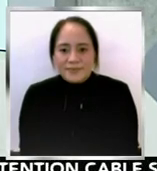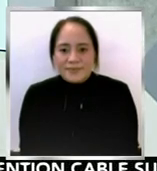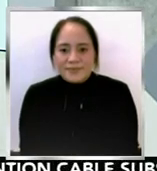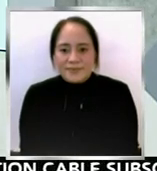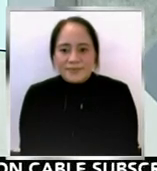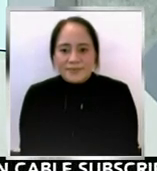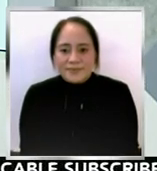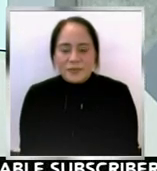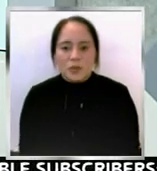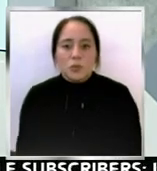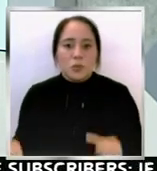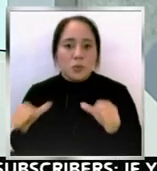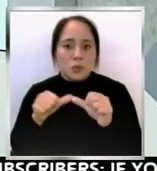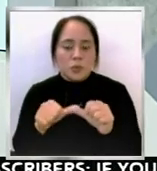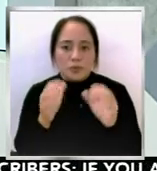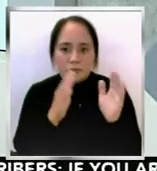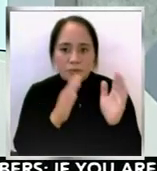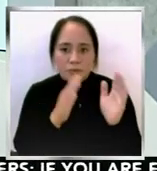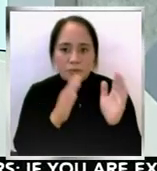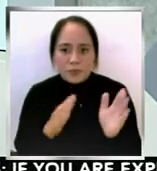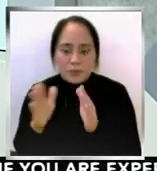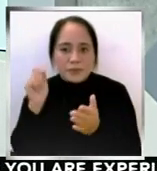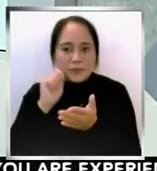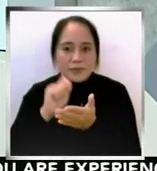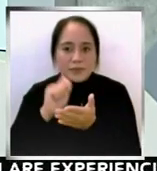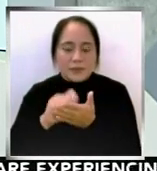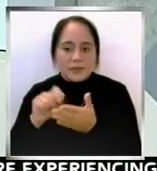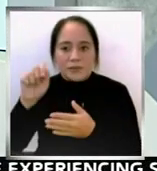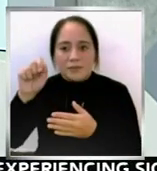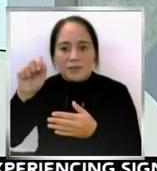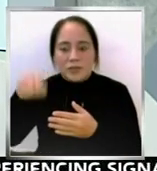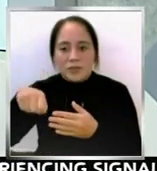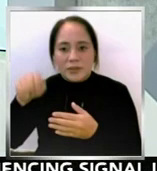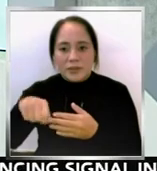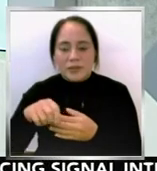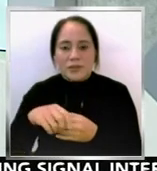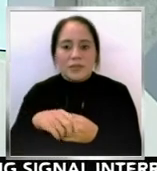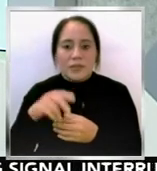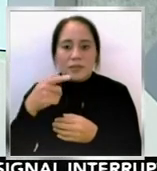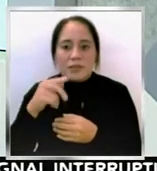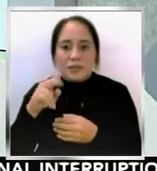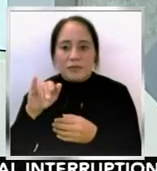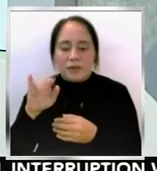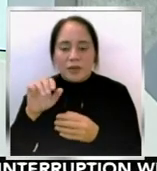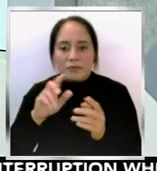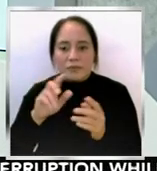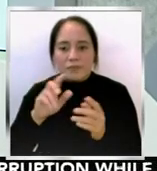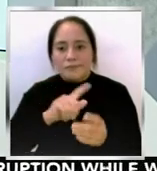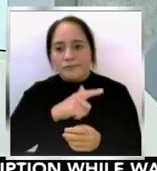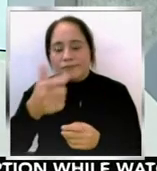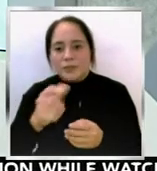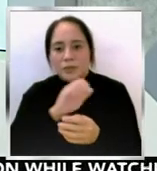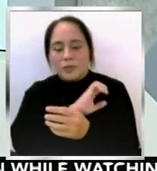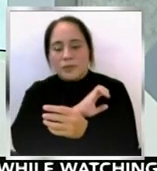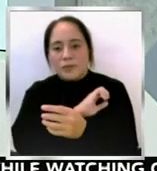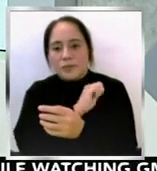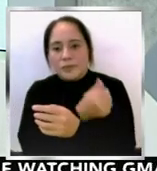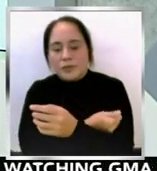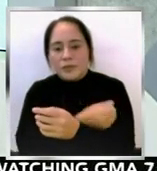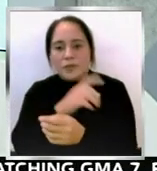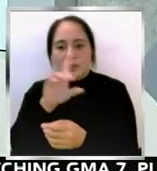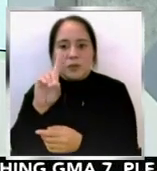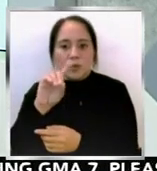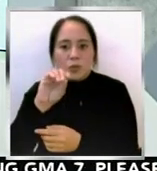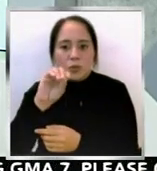Patuloy ang ginagawang paghahanda ni Secretary of Justice Bernardo Guevara para sa pagpapalit ng kapangyarihan sa susunod na mauupo sa DOJ. At